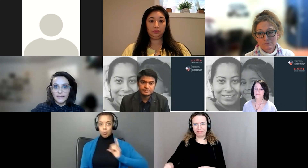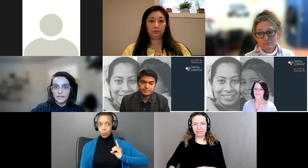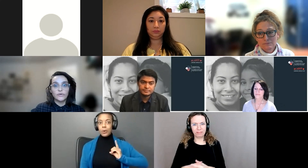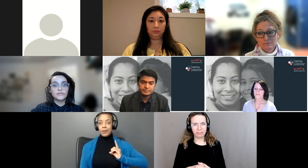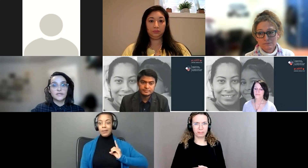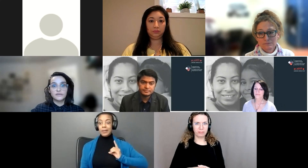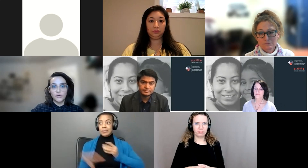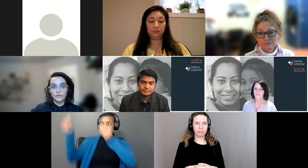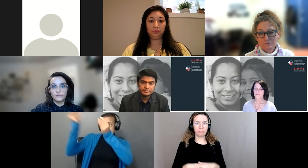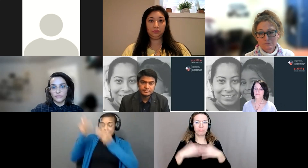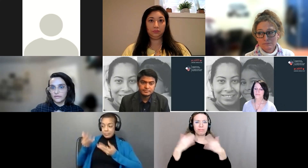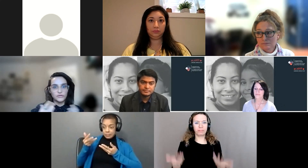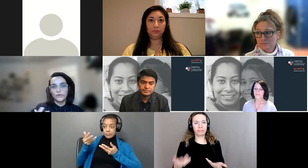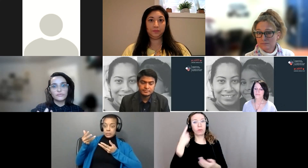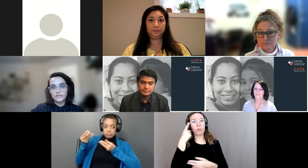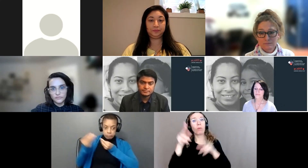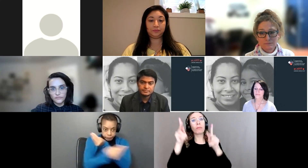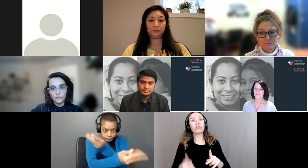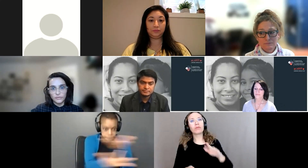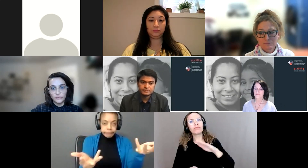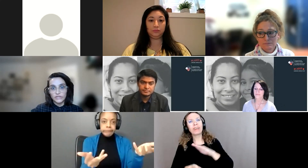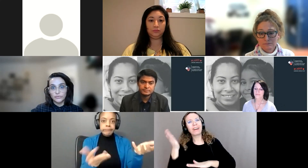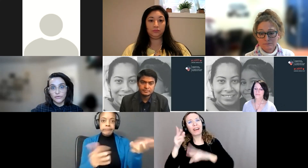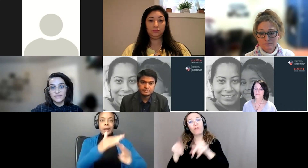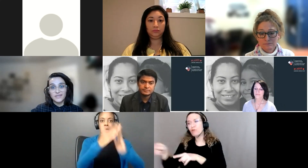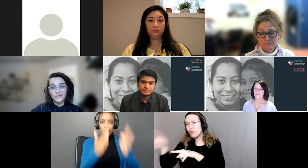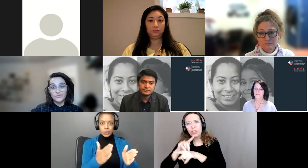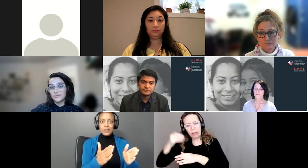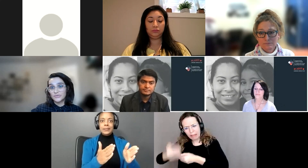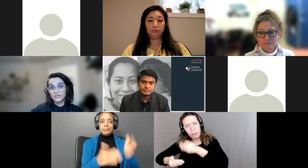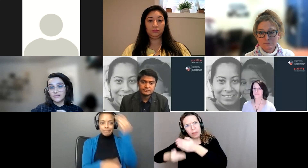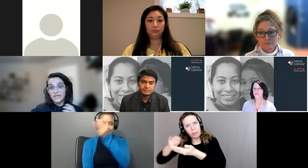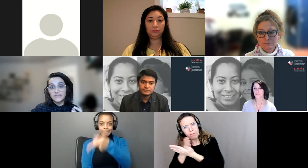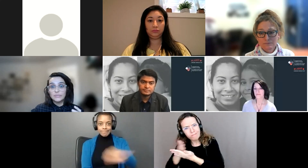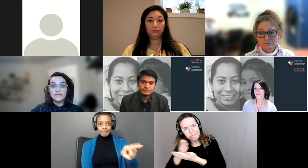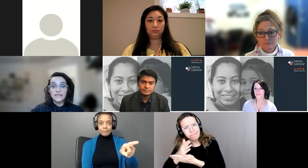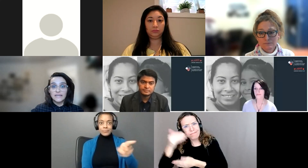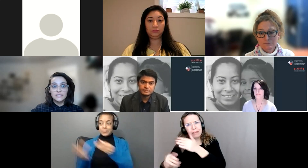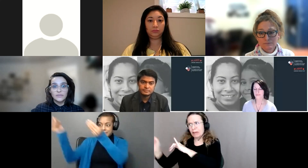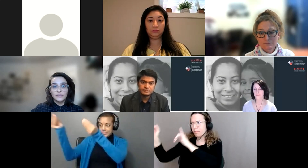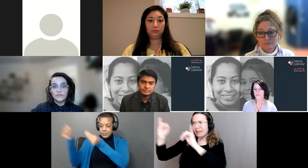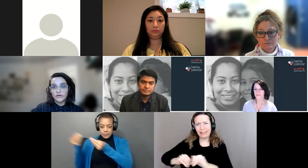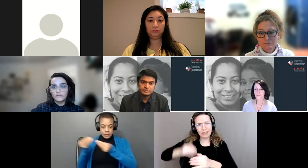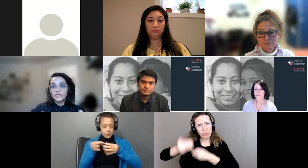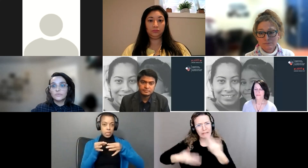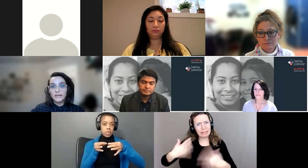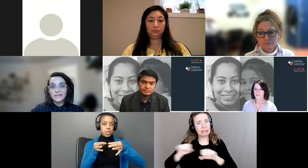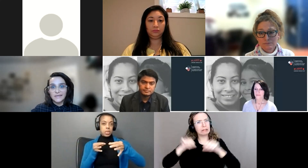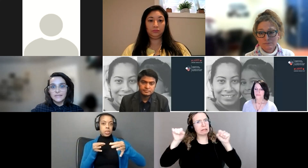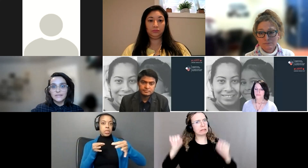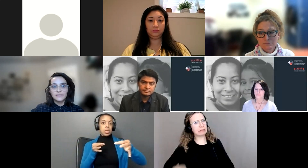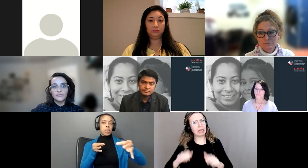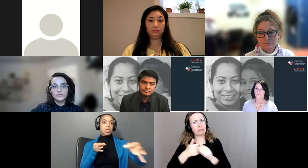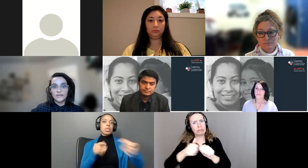la Cour pour les réfugiés, pour ceux qui sont dans le processus de passer au travers des processus d'immigration, ces systèmes sont en délai dû à